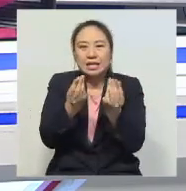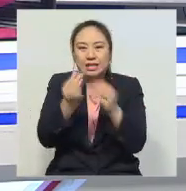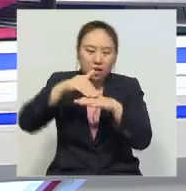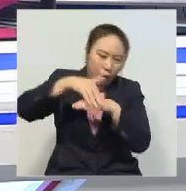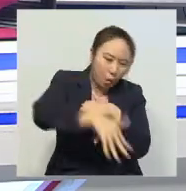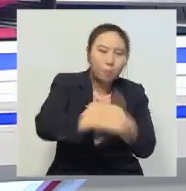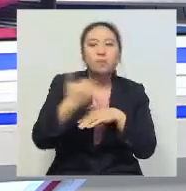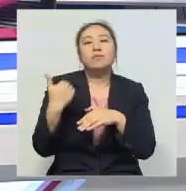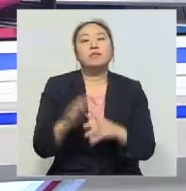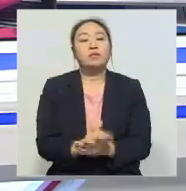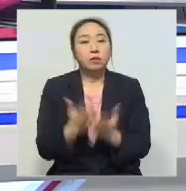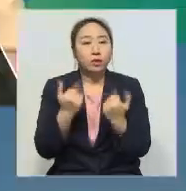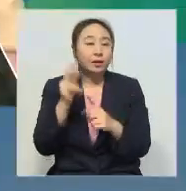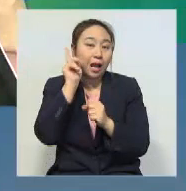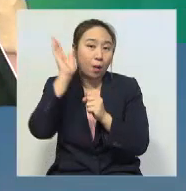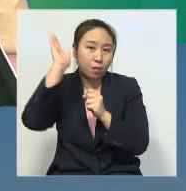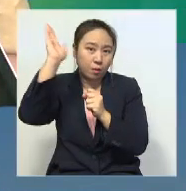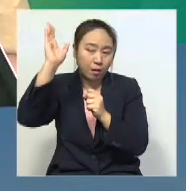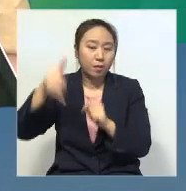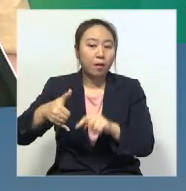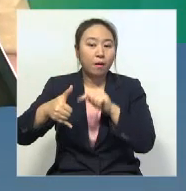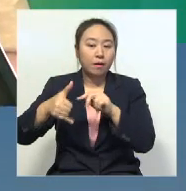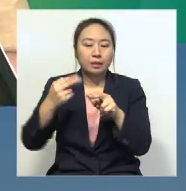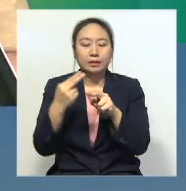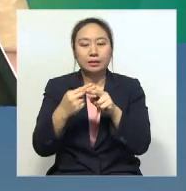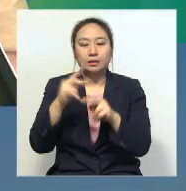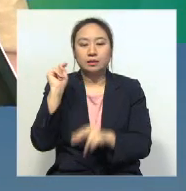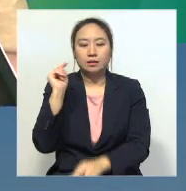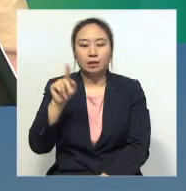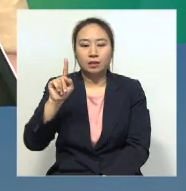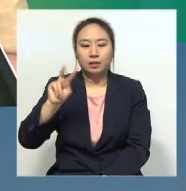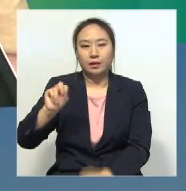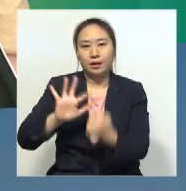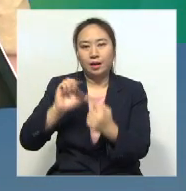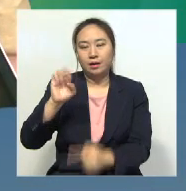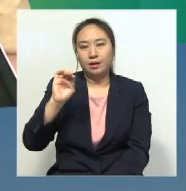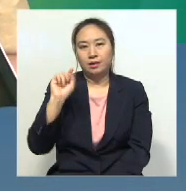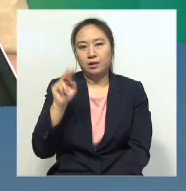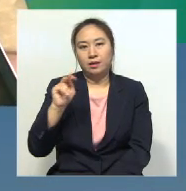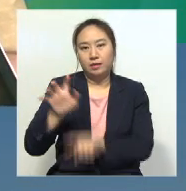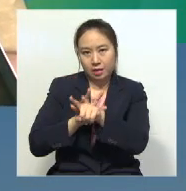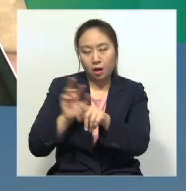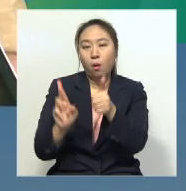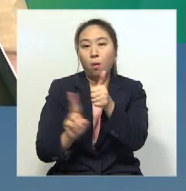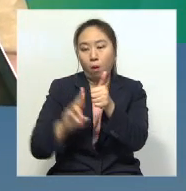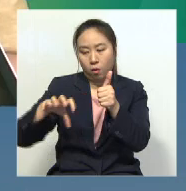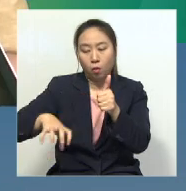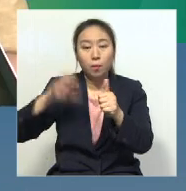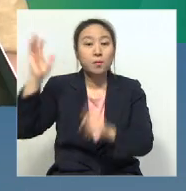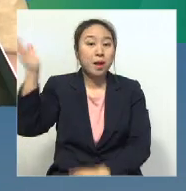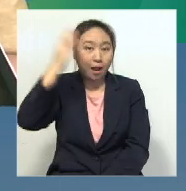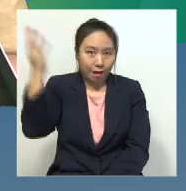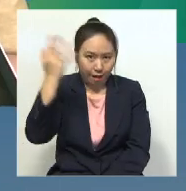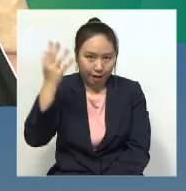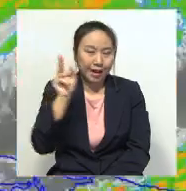ซึ่งมีการออกมาแถลงข่าวล่าสุดนะคะจากทางว่าที่ร้อยตรีธนสิทธิ์เอี่ยมอนันชัยรองอธิบดีกรมอุตุนิยมวิทยา